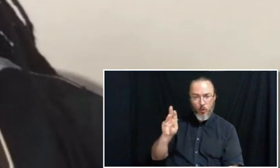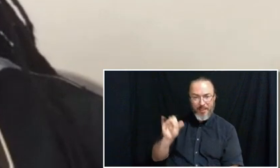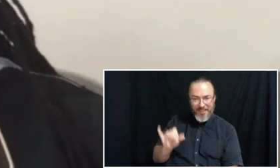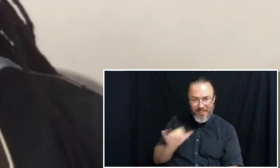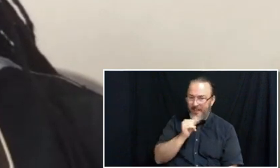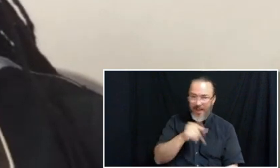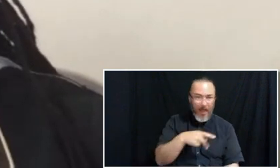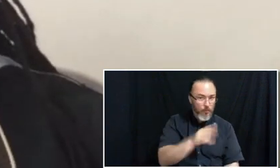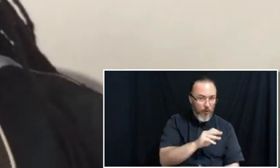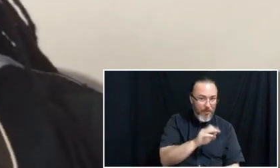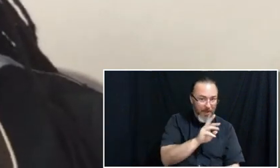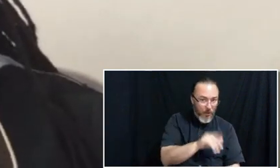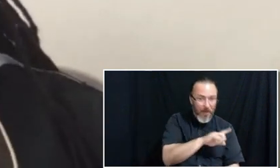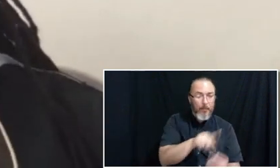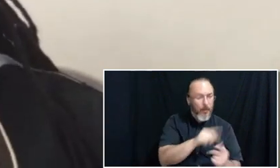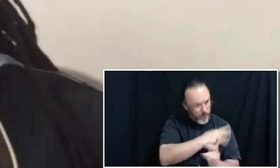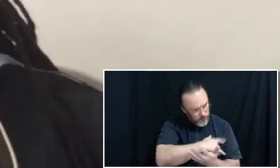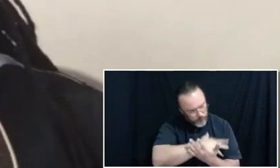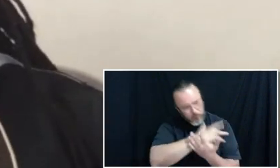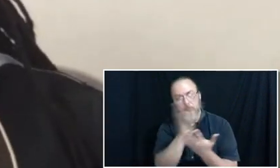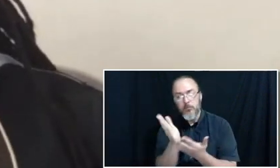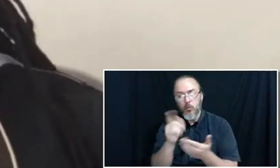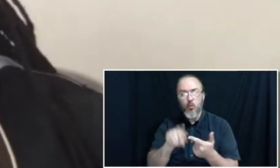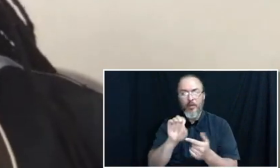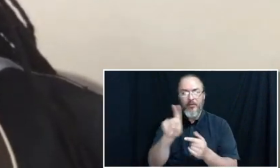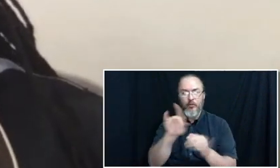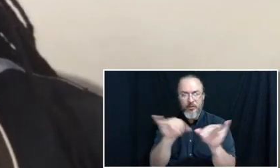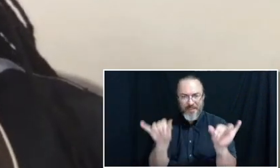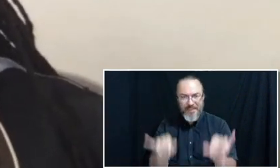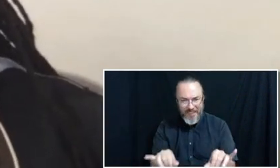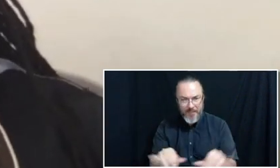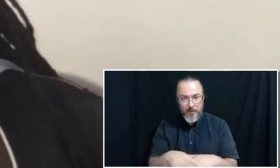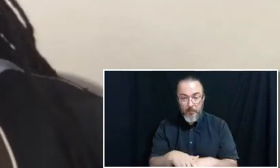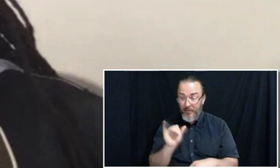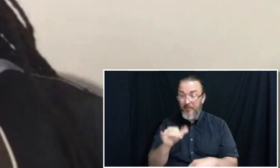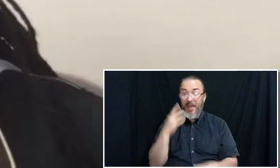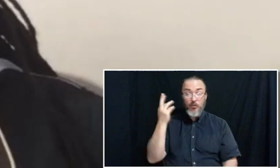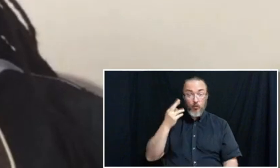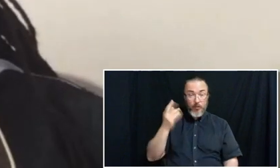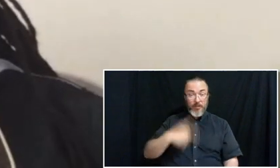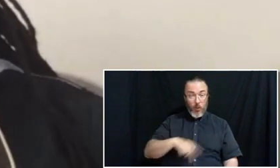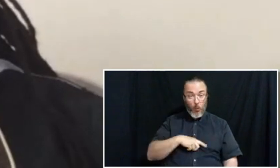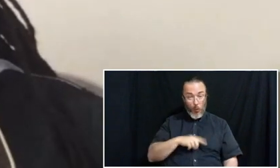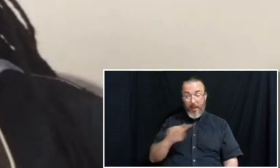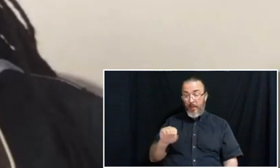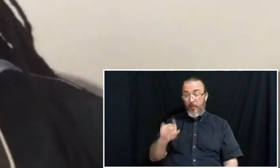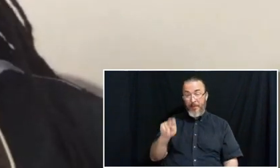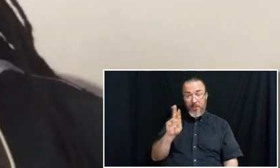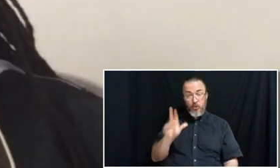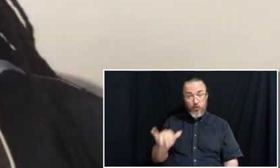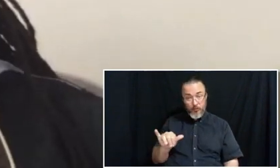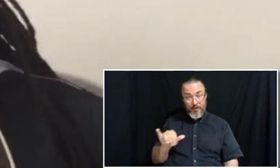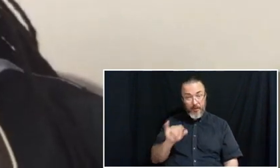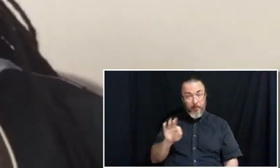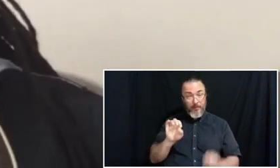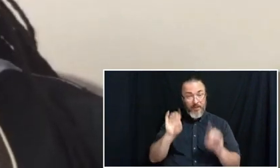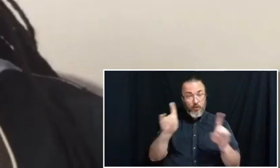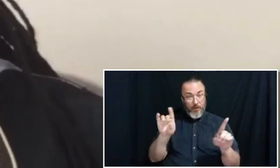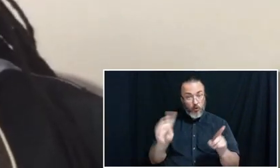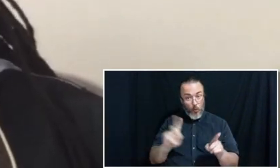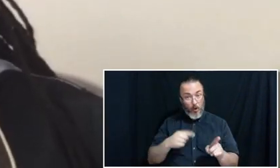parcourir avant d'arriver à l'équité. C'est pour cela qu'en Sierra Leone, nous avons le